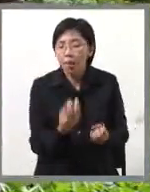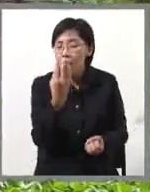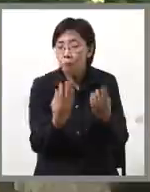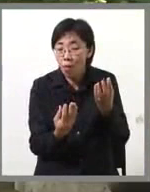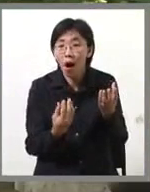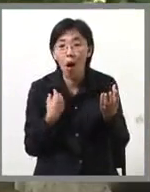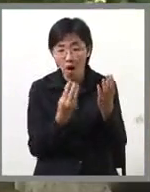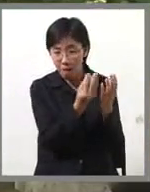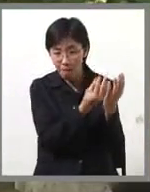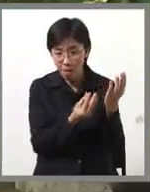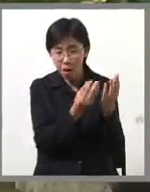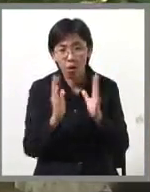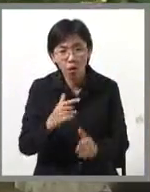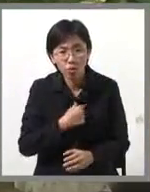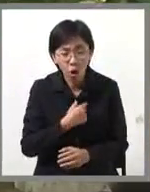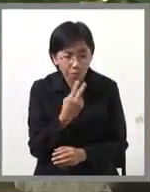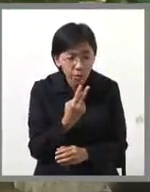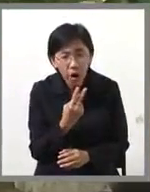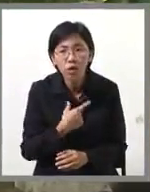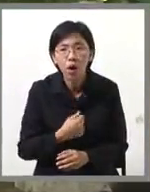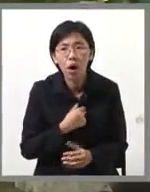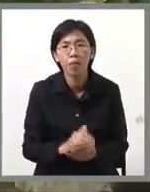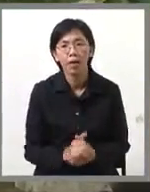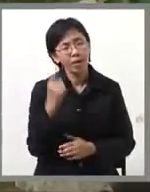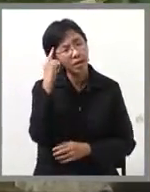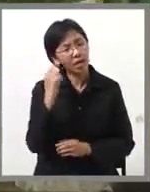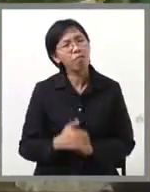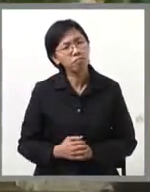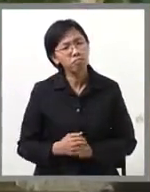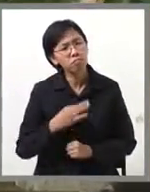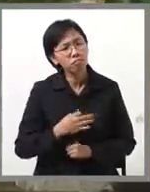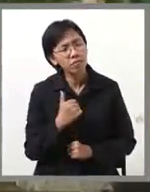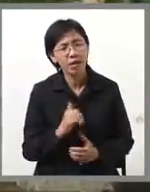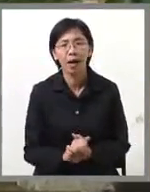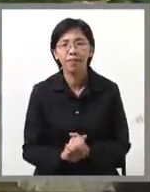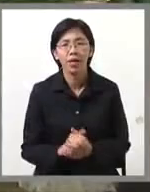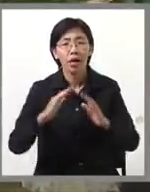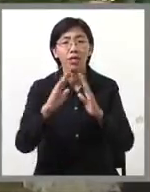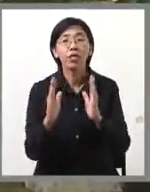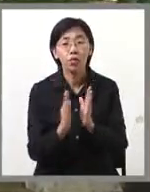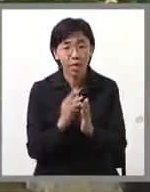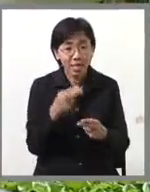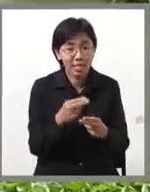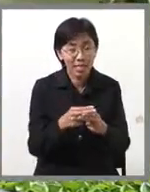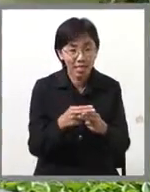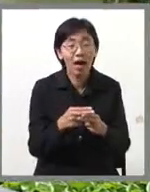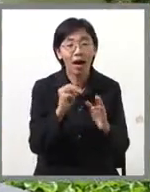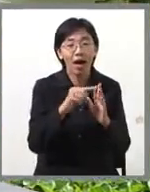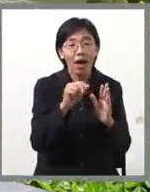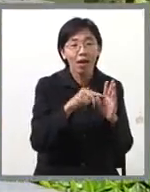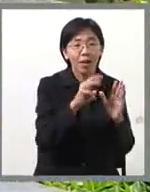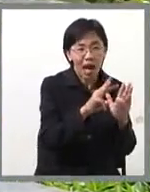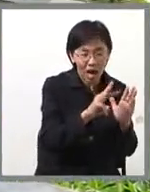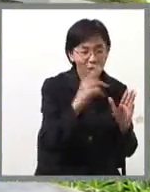ท่านั้นแหละคนกลับชื่นชมพ้นมากกว่าดอกเราก็เลยอย่างนี้และเราเป็นวัดมะนาวด้วยก็เลยเอามะน